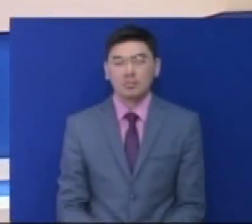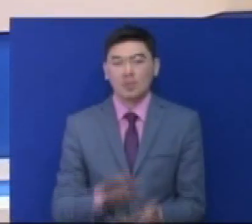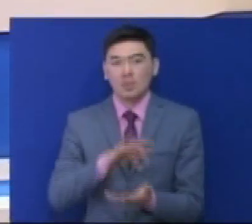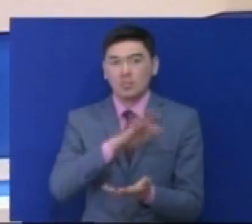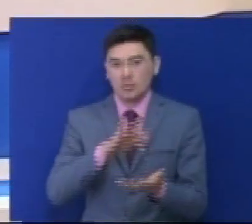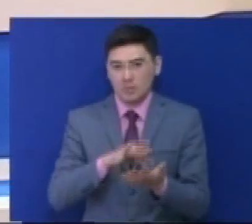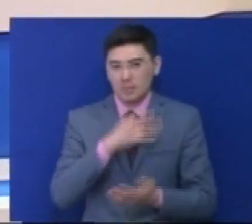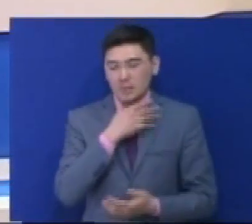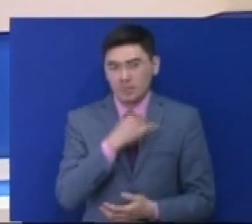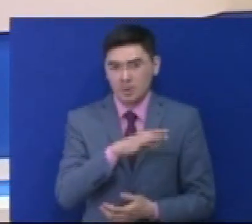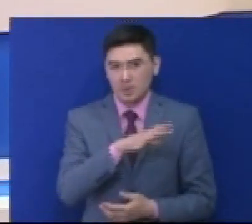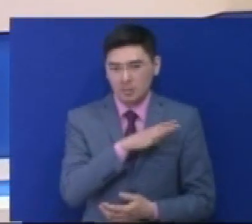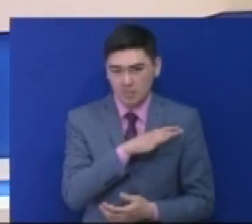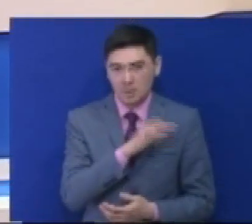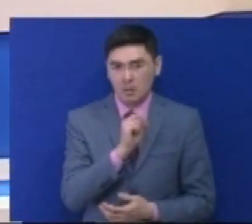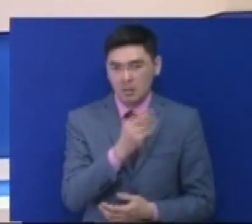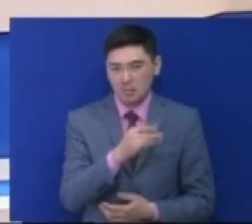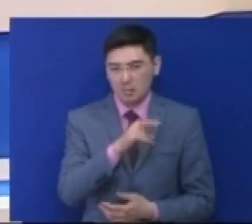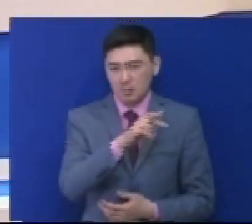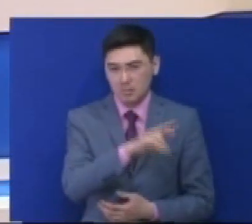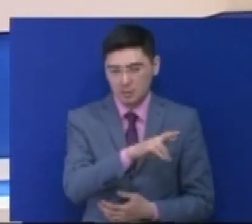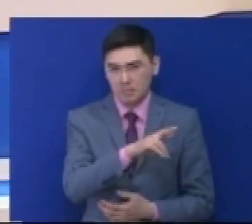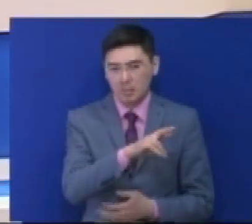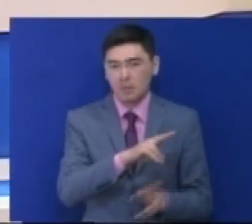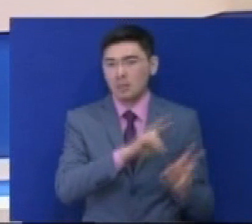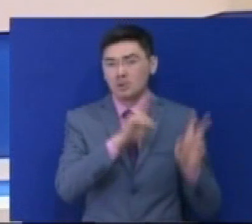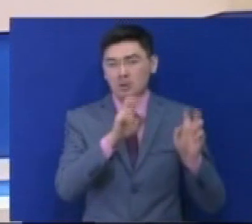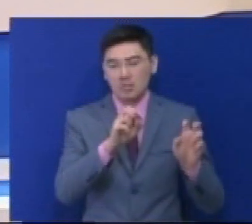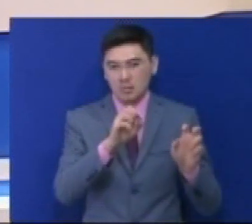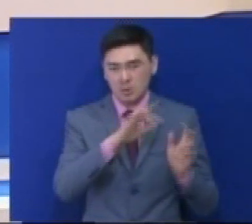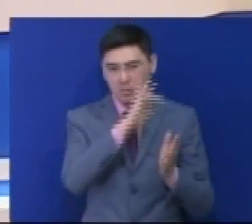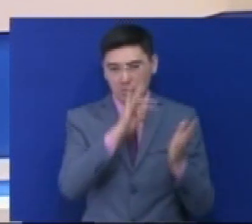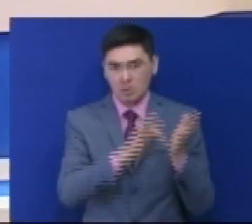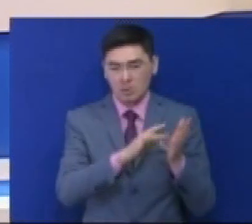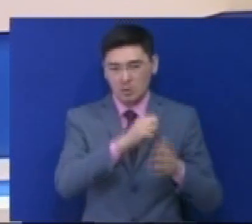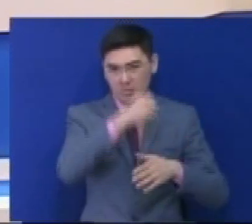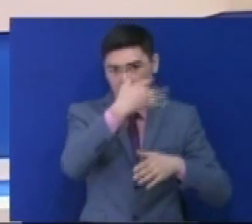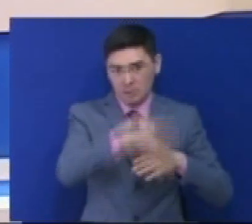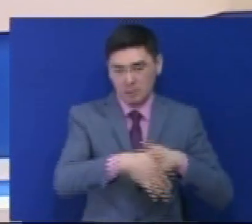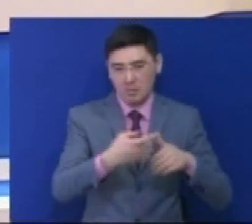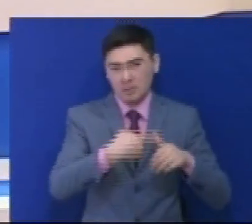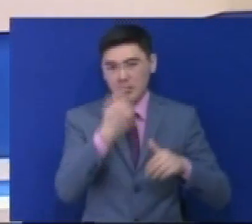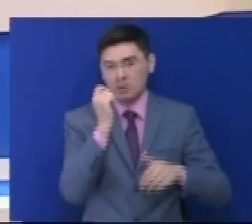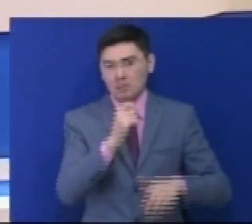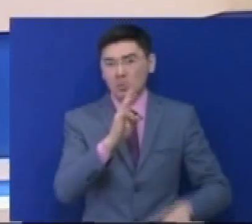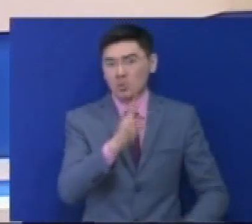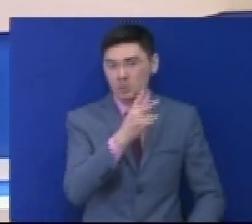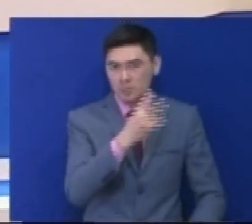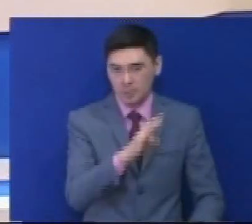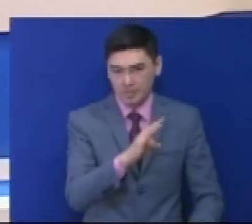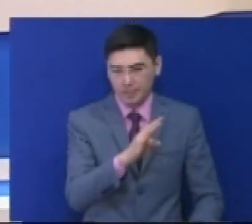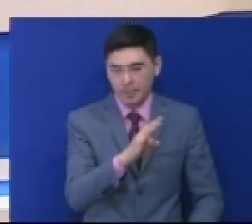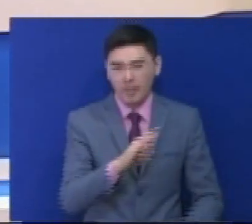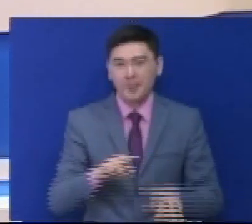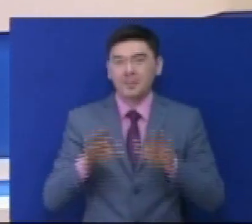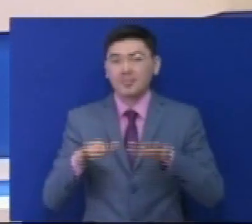Семей прошла патриотическая акция «Астанамыз Нур-Султан». Мероприятие было организовано в рамках переименования Астаны. Горожане, собравшиеся в